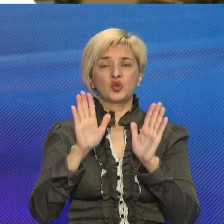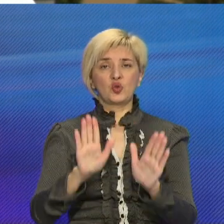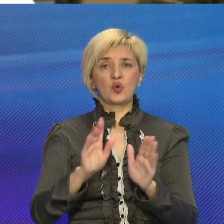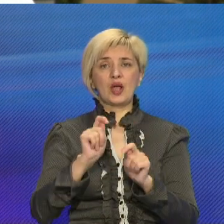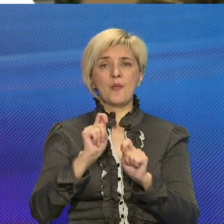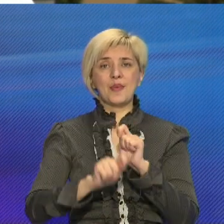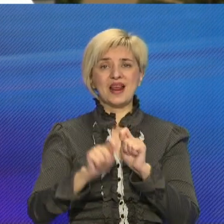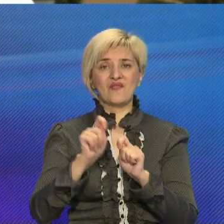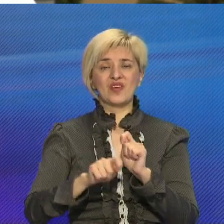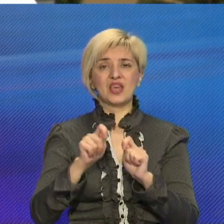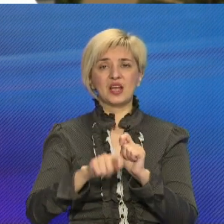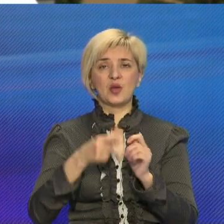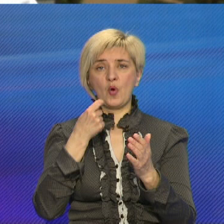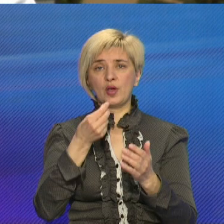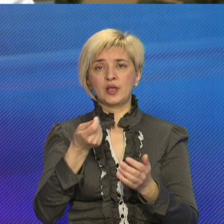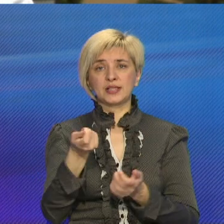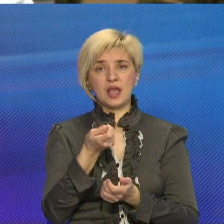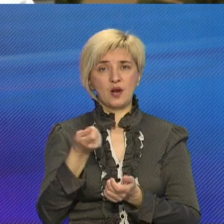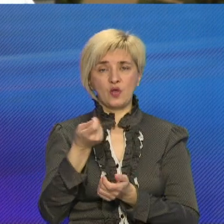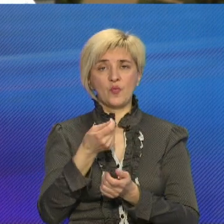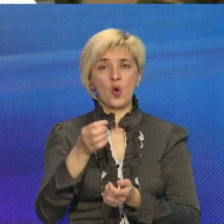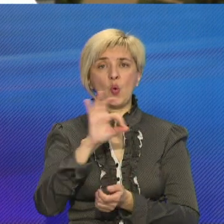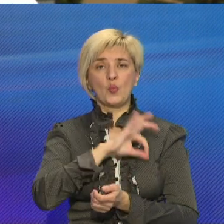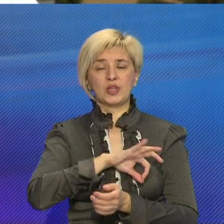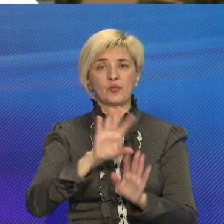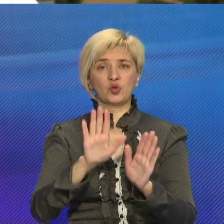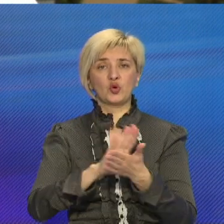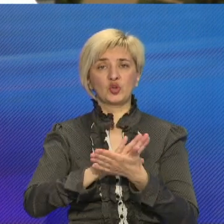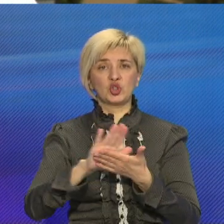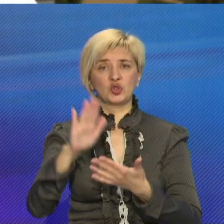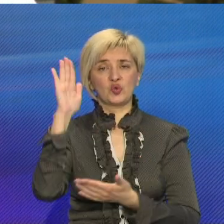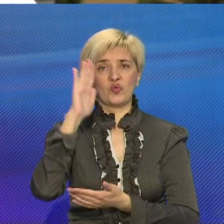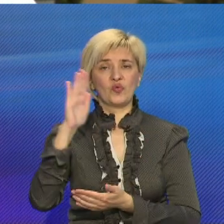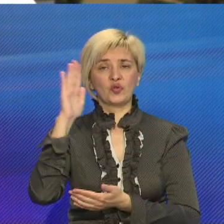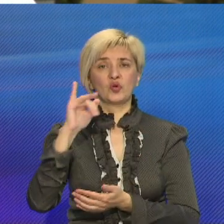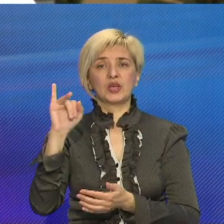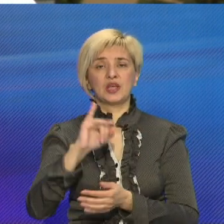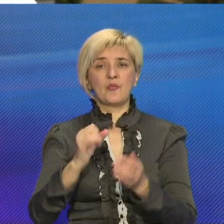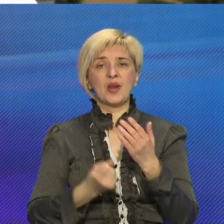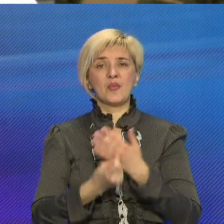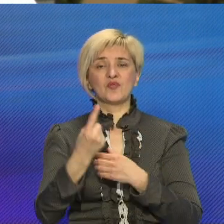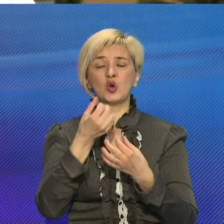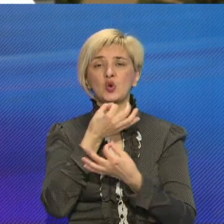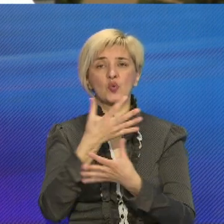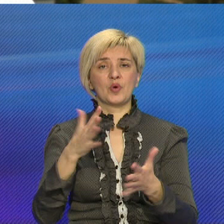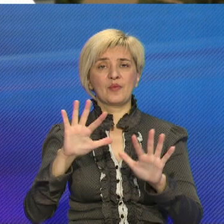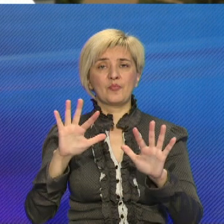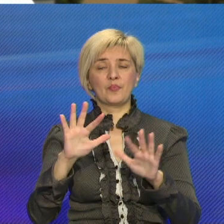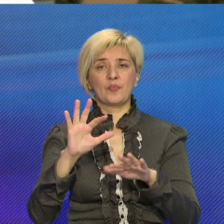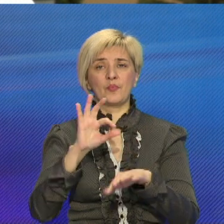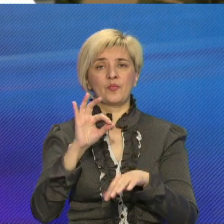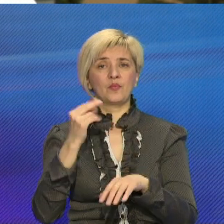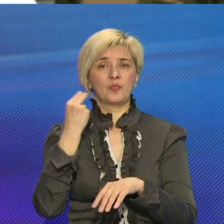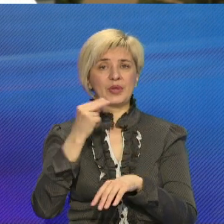проверенным кормом, зерном, употреблять только чистую воду, и также при появлении любых признаков заболевания